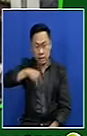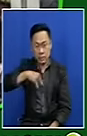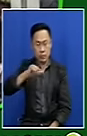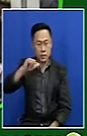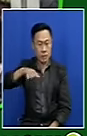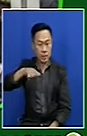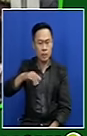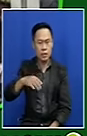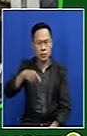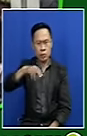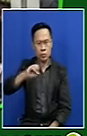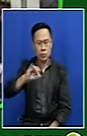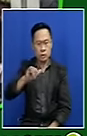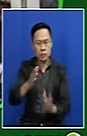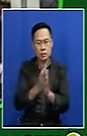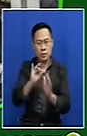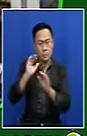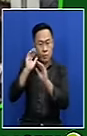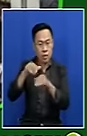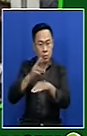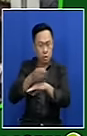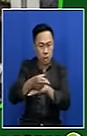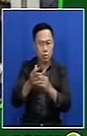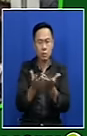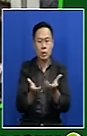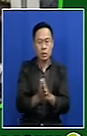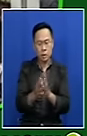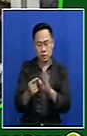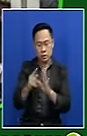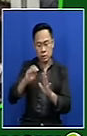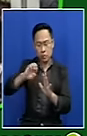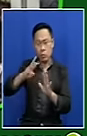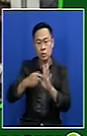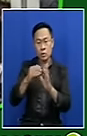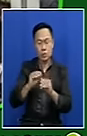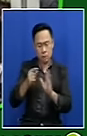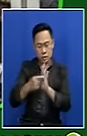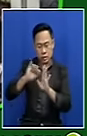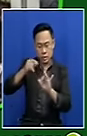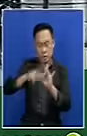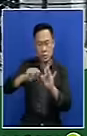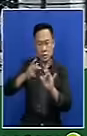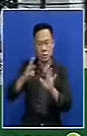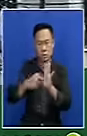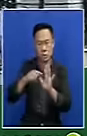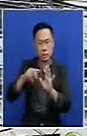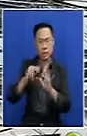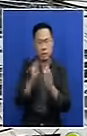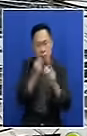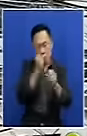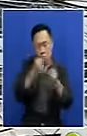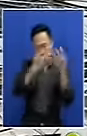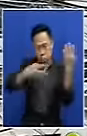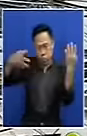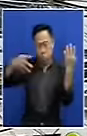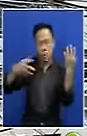งจรัสนิทวงศ์ติวานนท์แล้วก็แจ้งวัฒนะนะครับเส้นทางเหล่านี้เขาก็จะพยายามทำให้มันไปอยู่ใต้ดิน